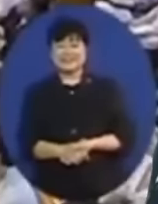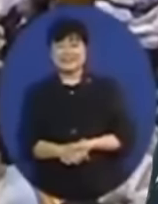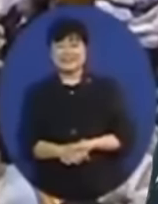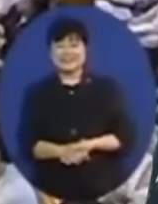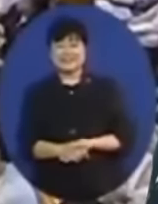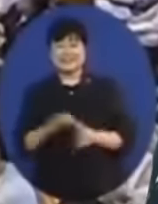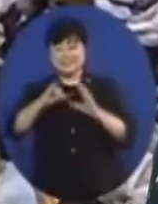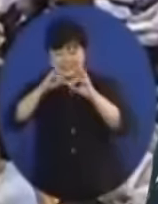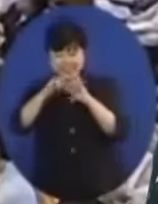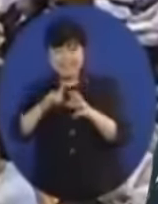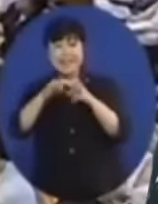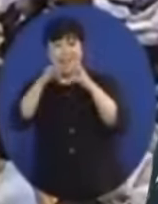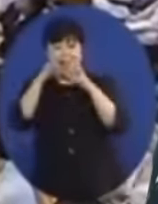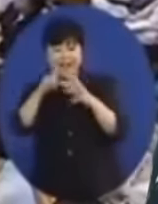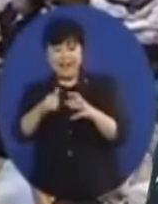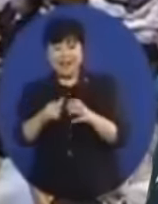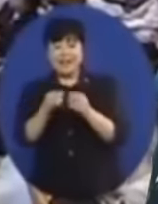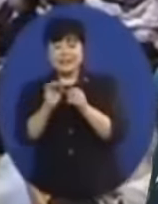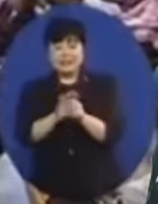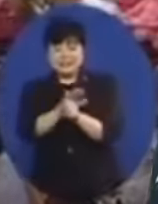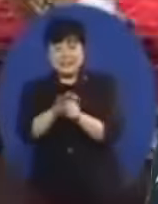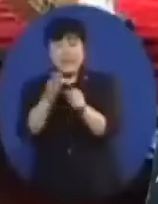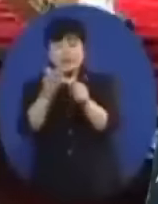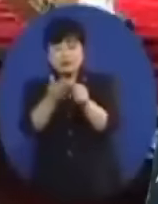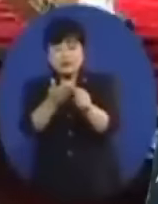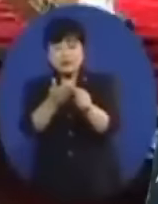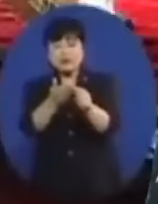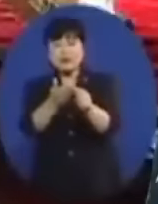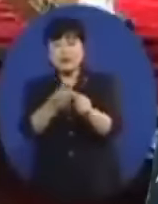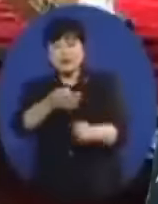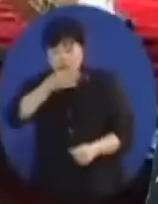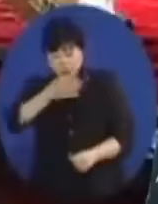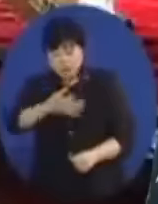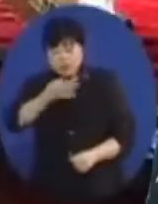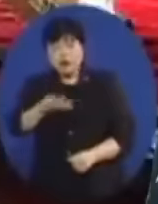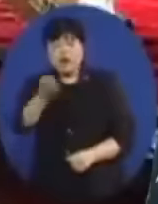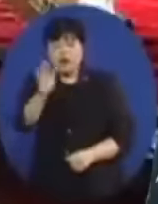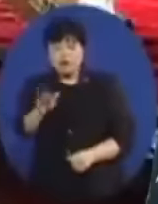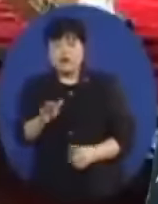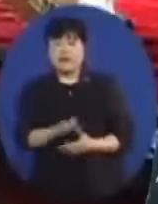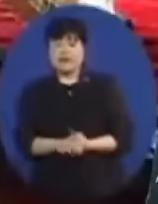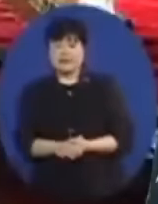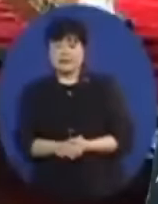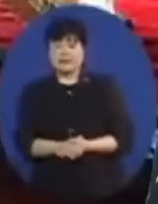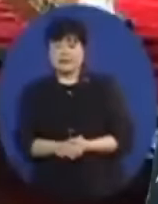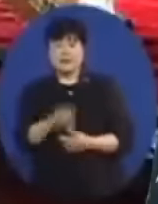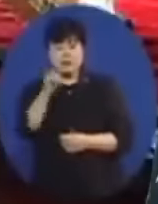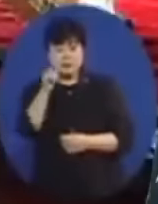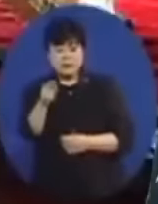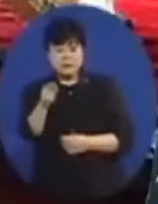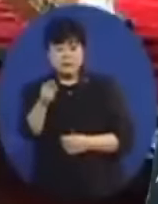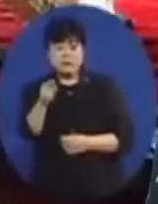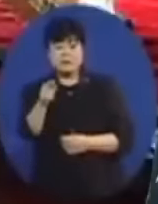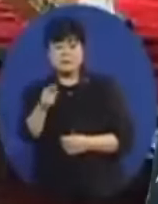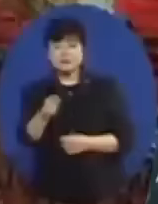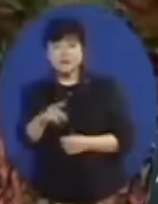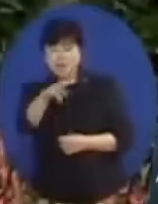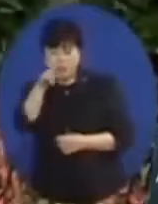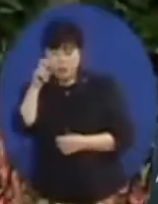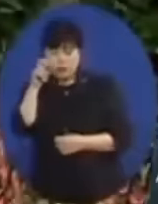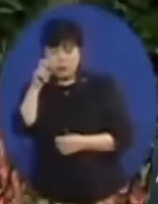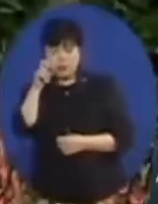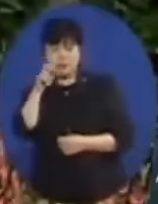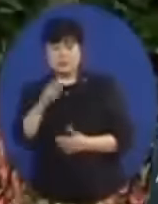이 세상에 사랑을 한다는 것은 굉장히 힘이 들지만은 그러나 그것이 미움을